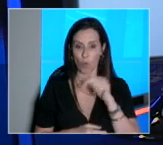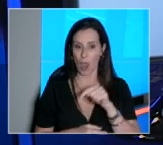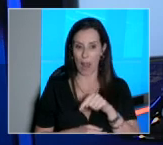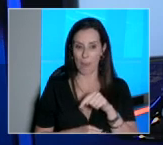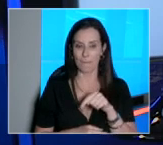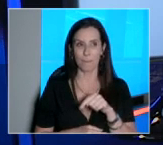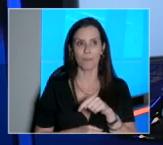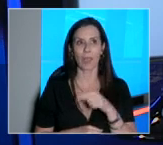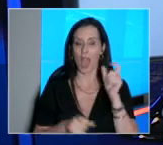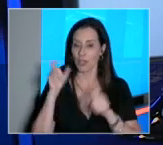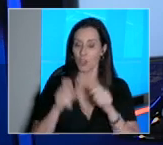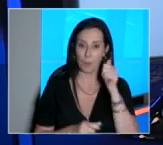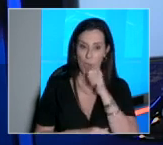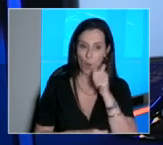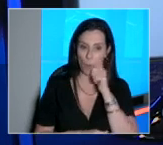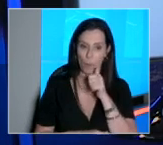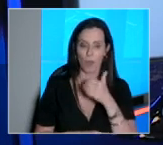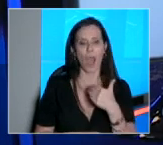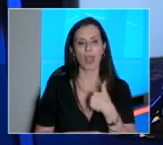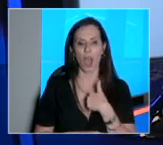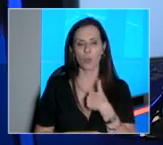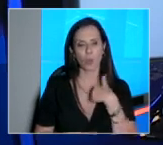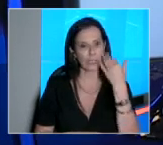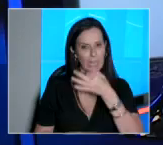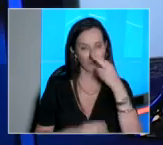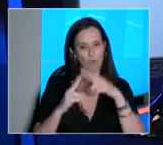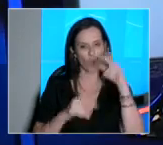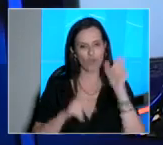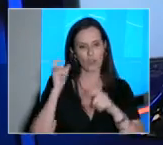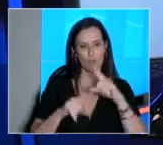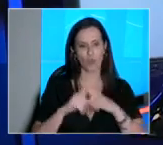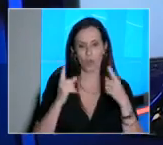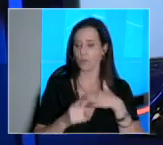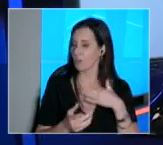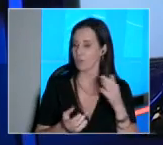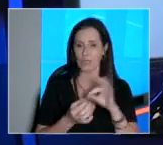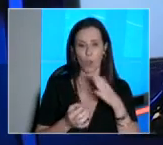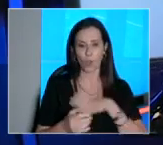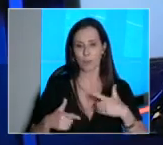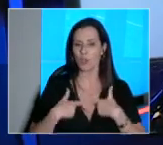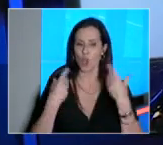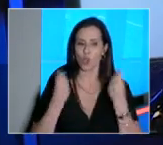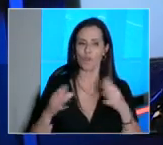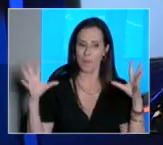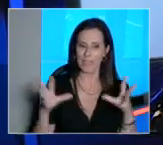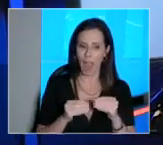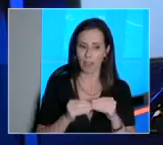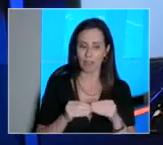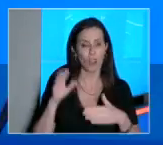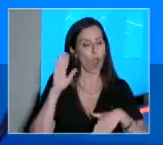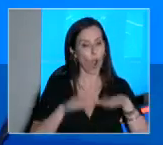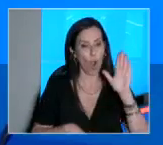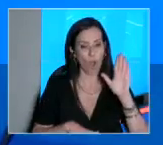שהירושלמים עצמם, ביום-יום, אנחנו סקרנים לפגוש את האנשים האחרים, ואנחנו בסך הכל רוצים לחיות פה טוב ביחד,